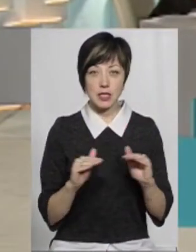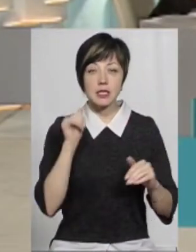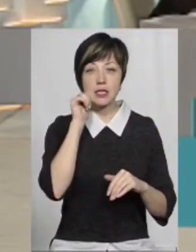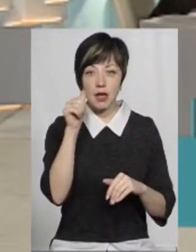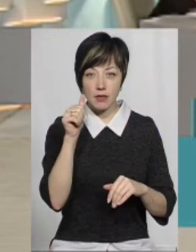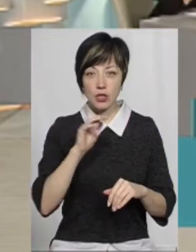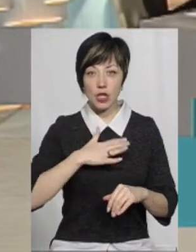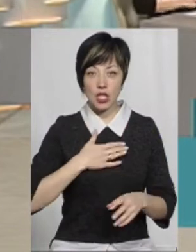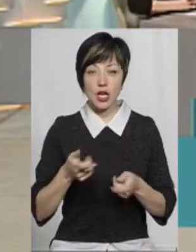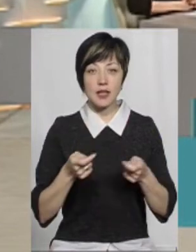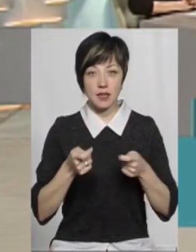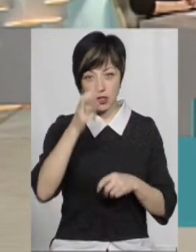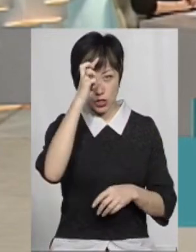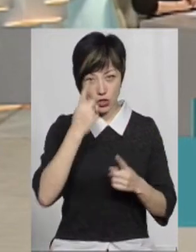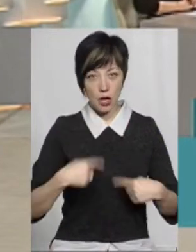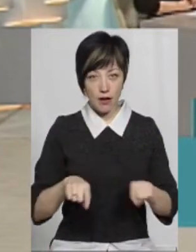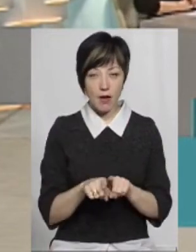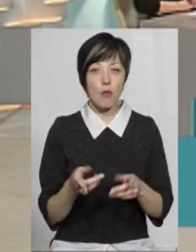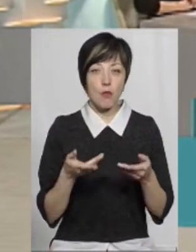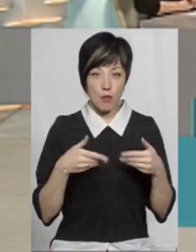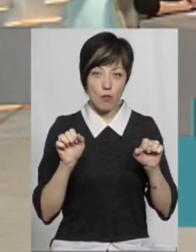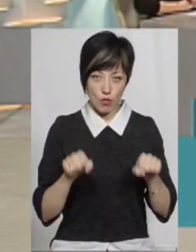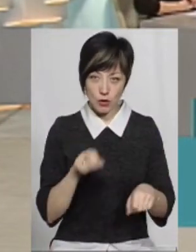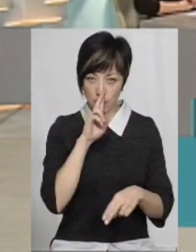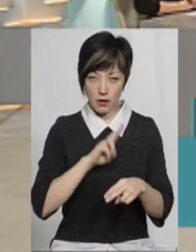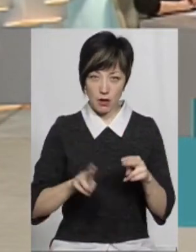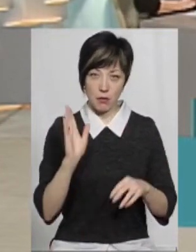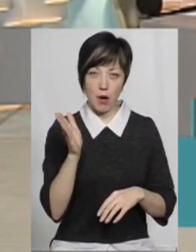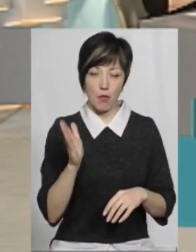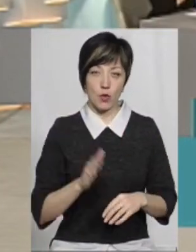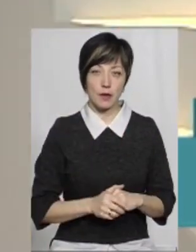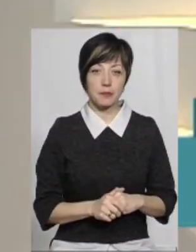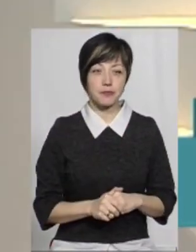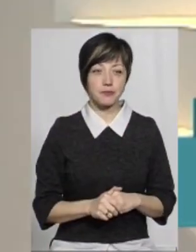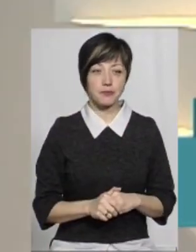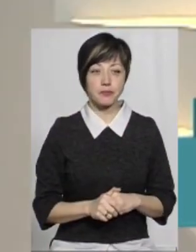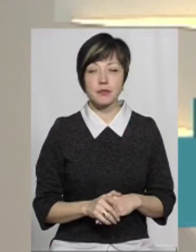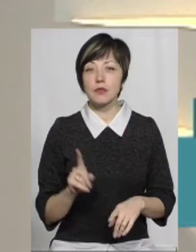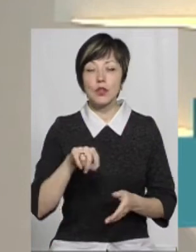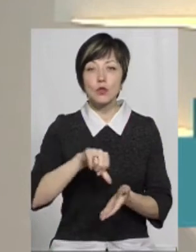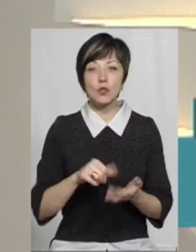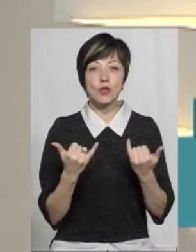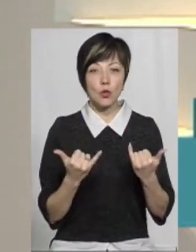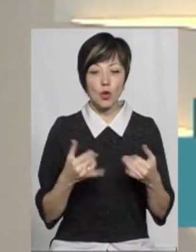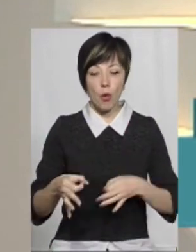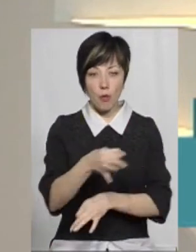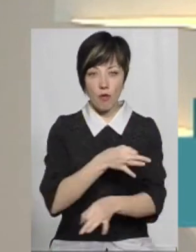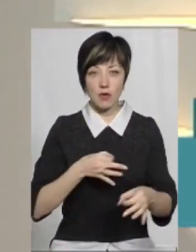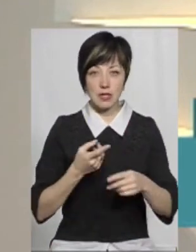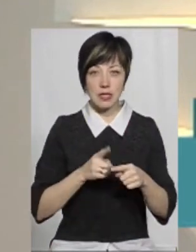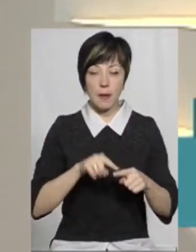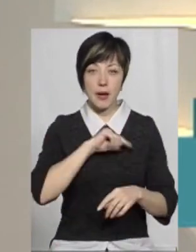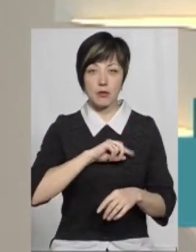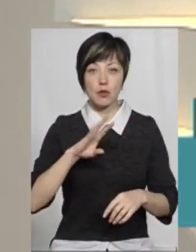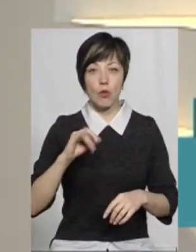це завтрашні наші керівники держави. Ми можемо втратити майбутнє. Із тих, що брали участь у сьогоднішньому обговоренні, а це